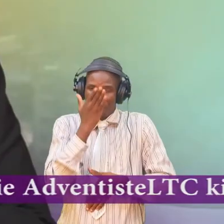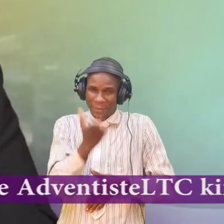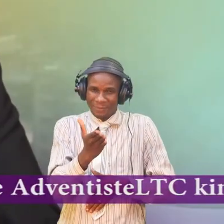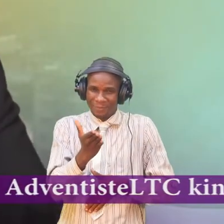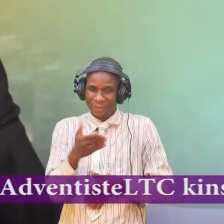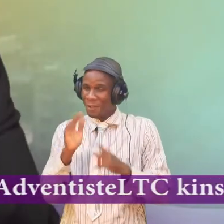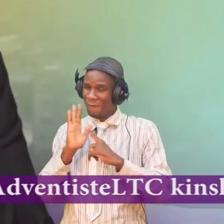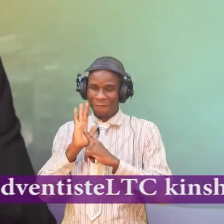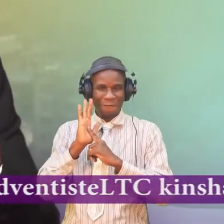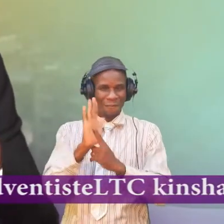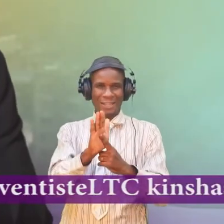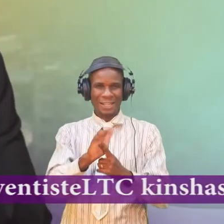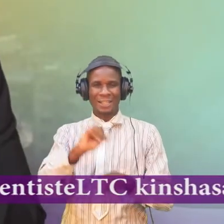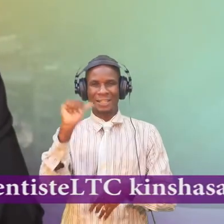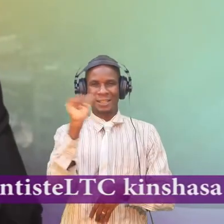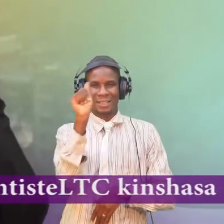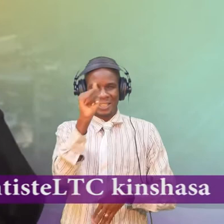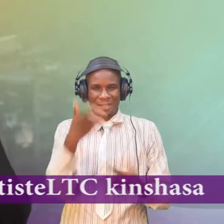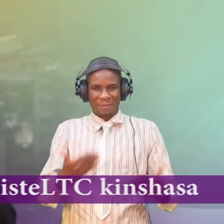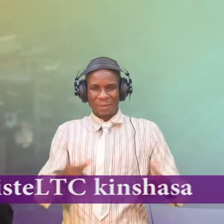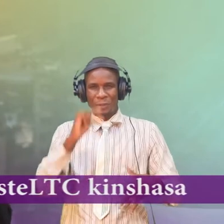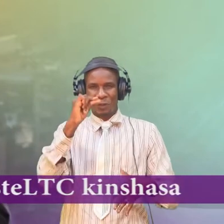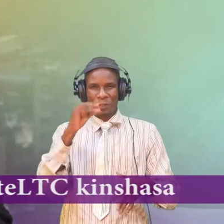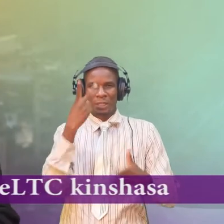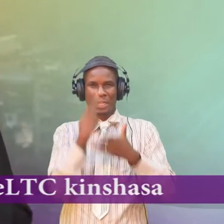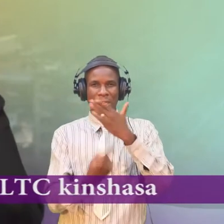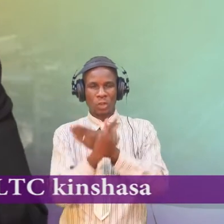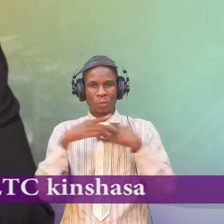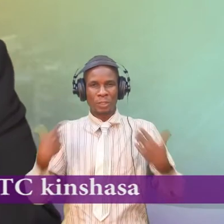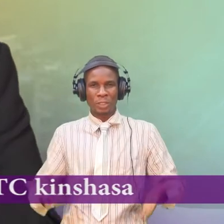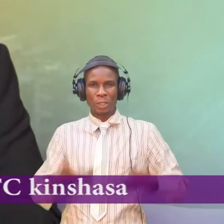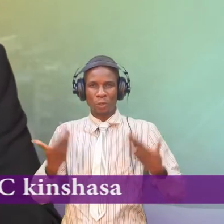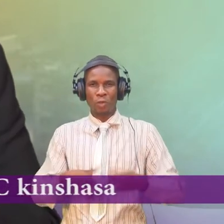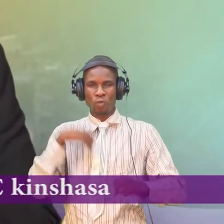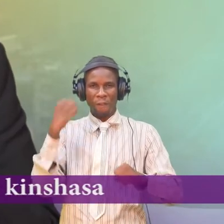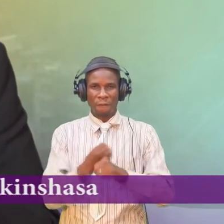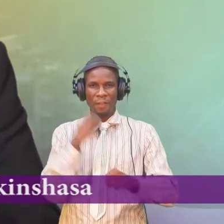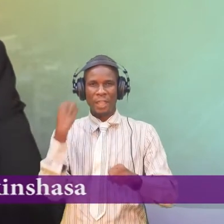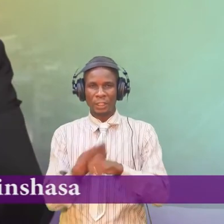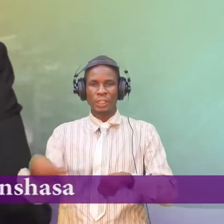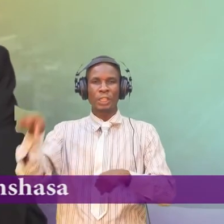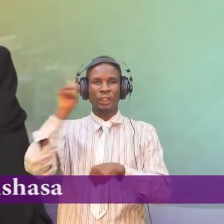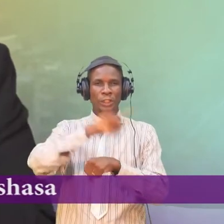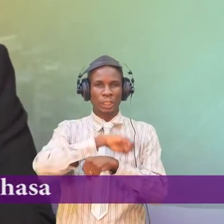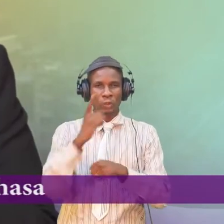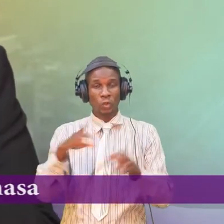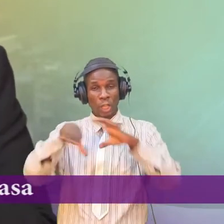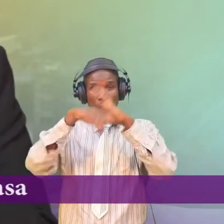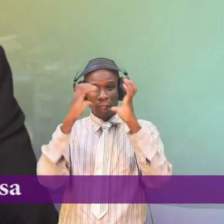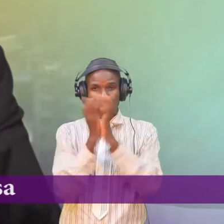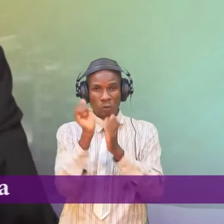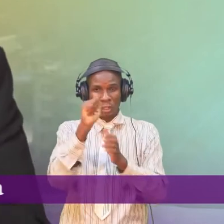upendo, hata kwa mambo madogo madogo tu. Haya ndiyo misingi, haya ndiyo misingi kumi,